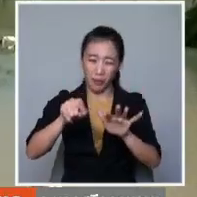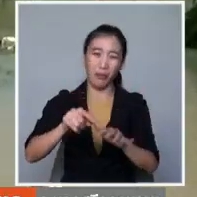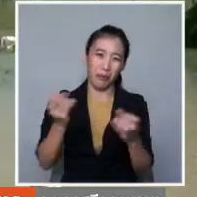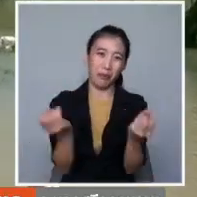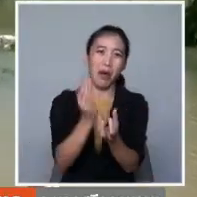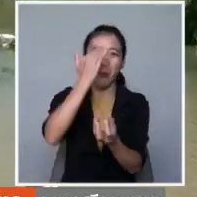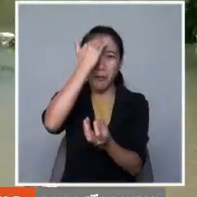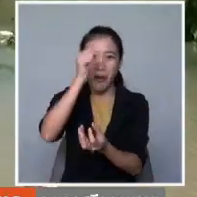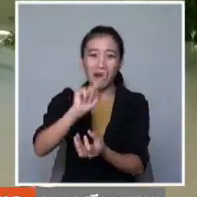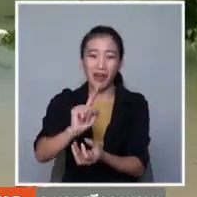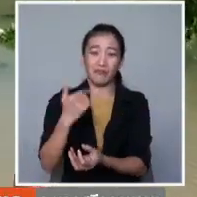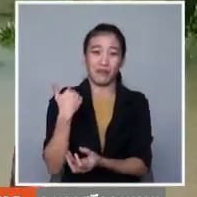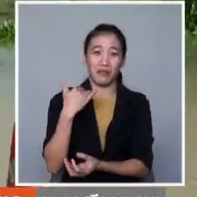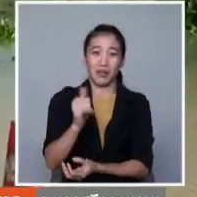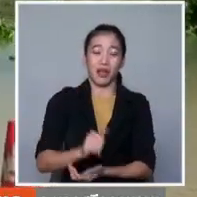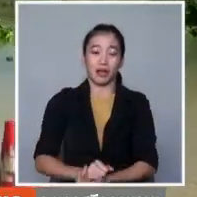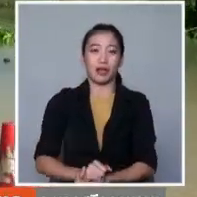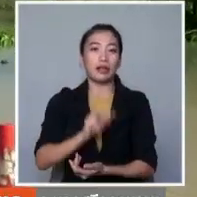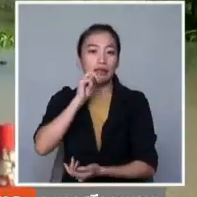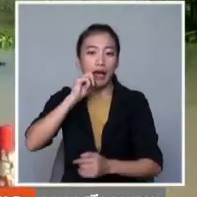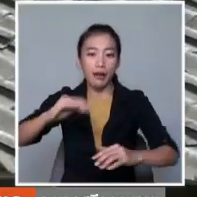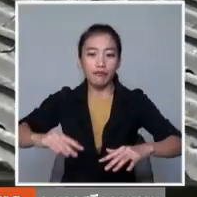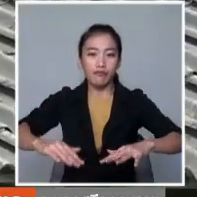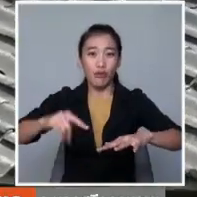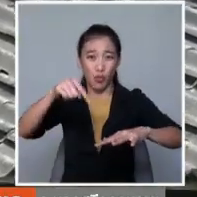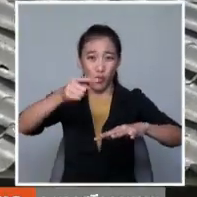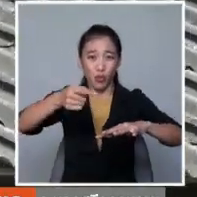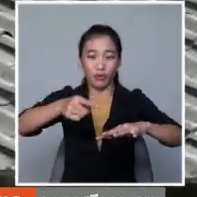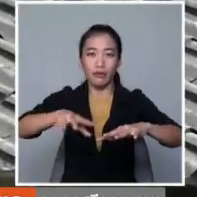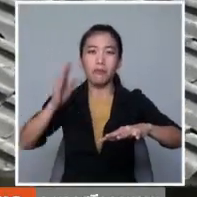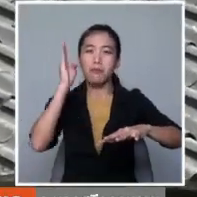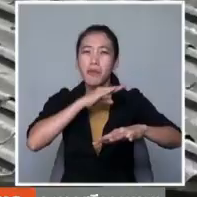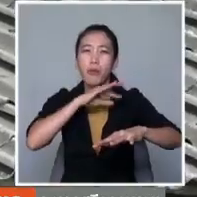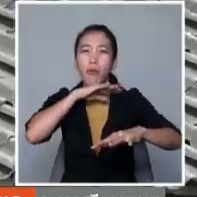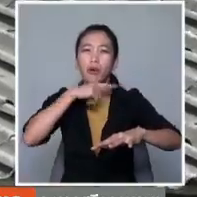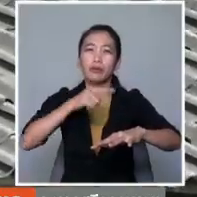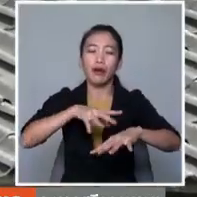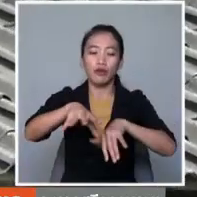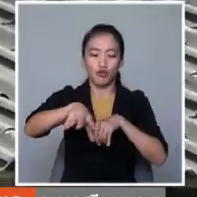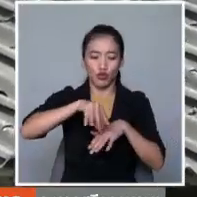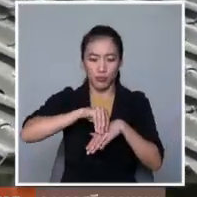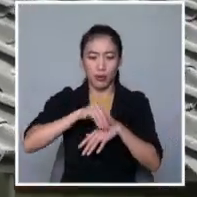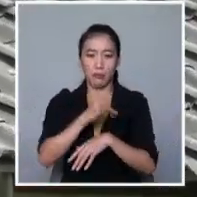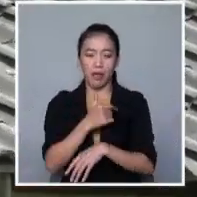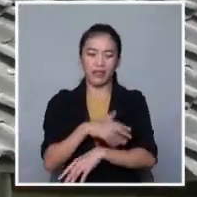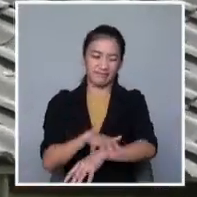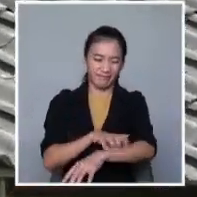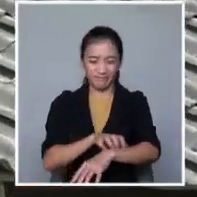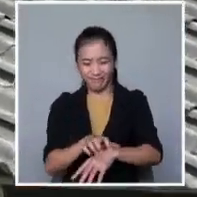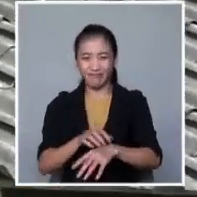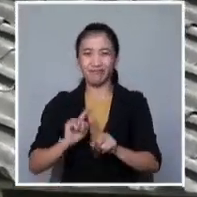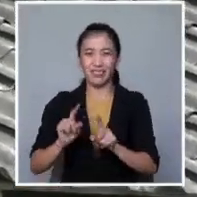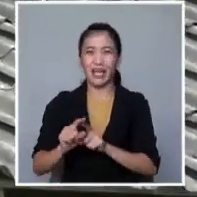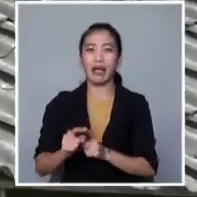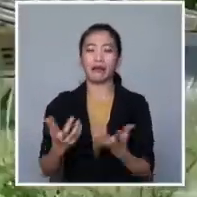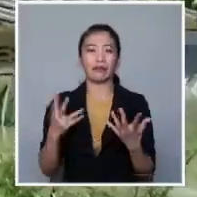การผื่นคันพุพองแล้วเริ่มมีกลิ่นของน้ำเสียนะคะเพราะว่าน้ำเนี่ยมันก็ไปรวมกันหมดเลยน้ำจากขยะก็มา